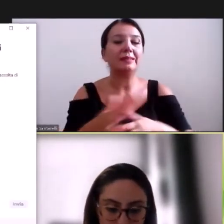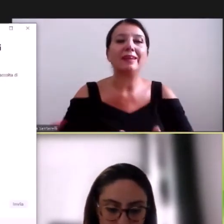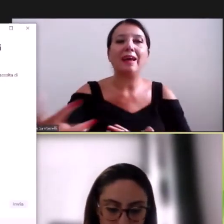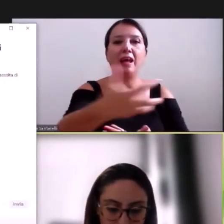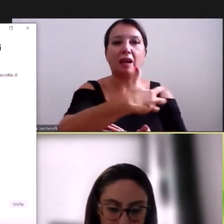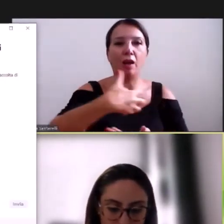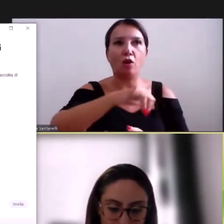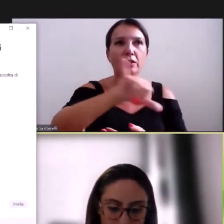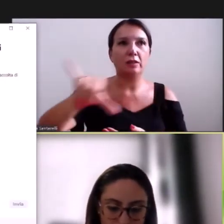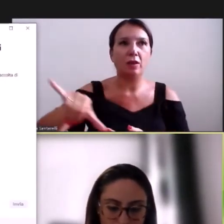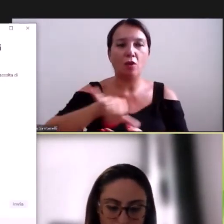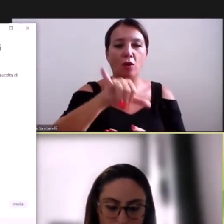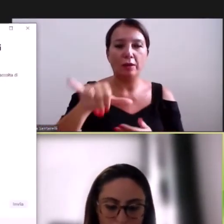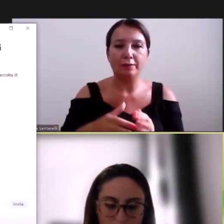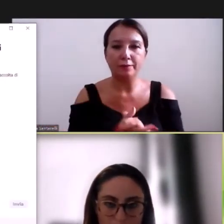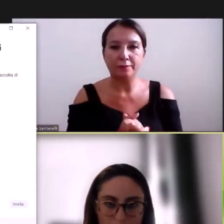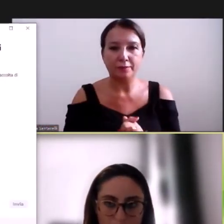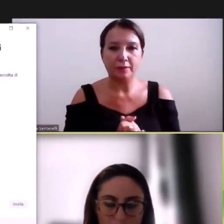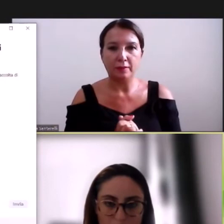oli.